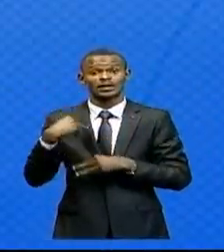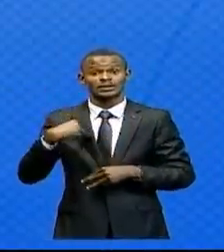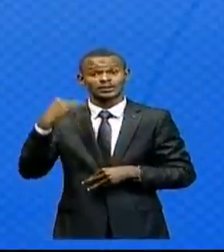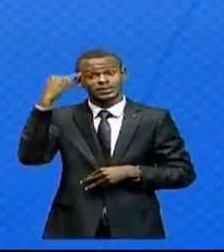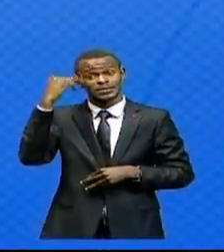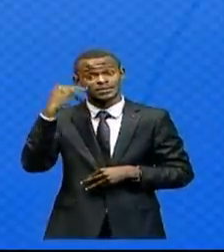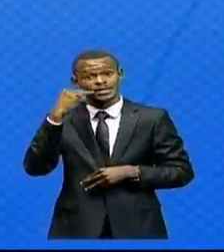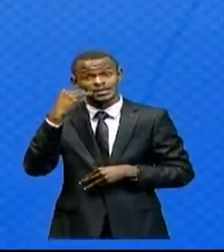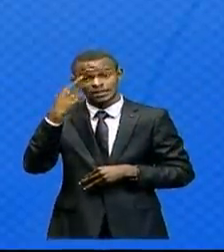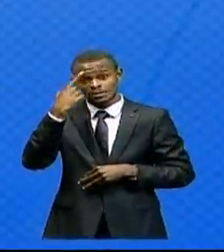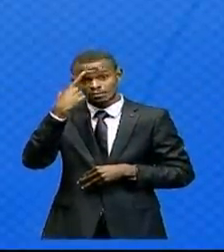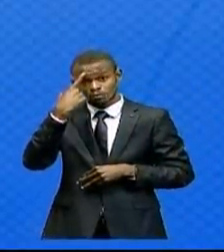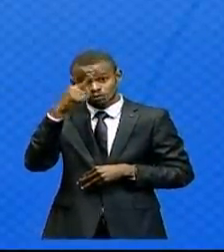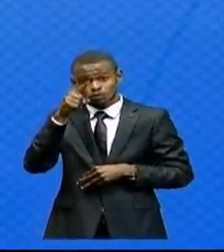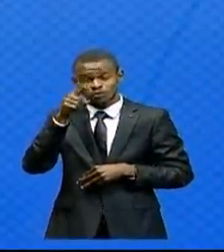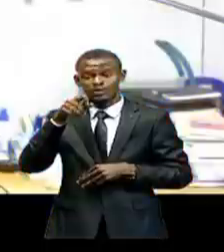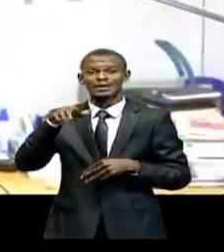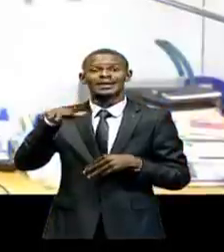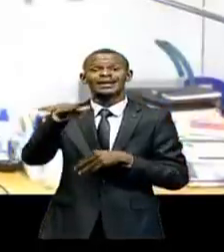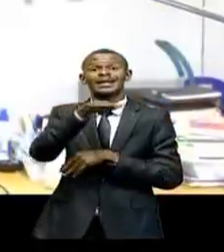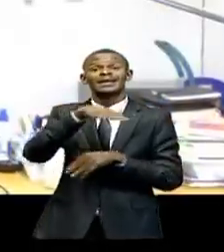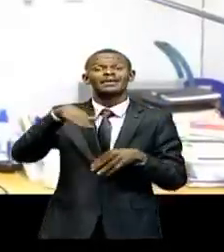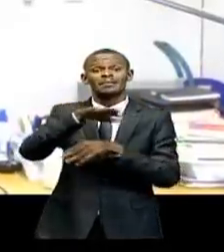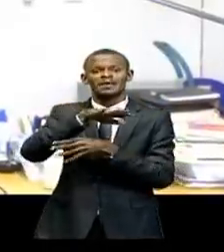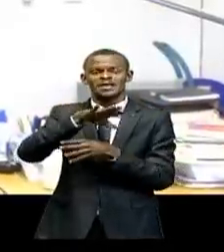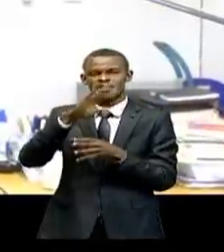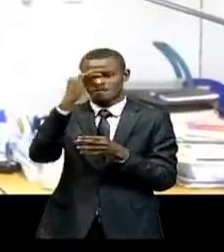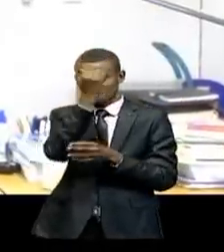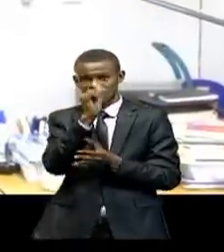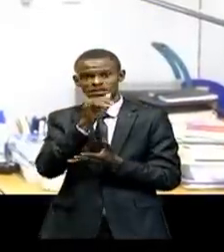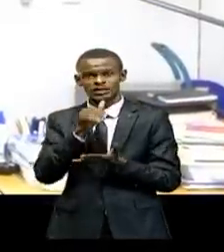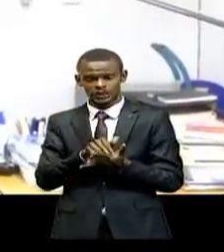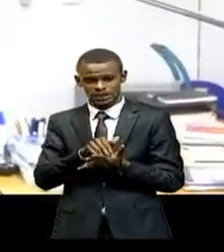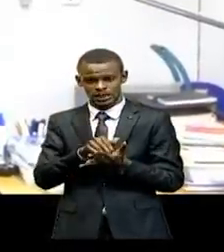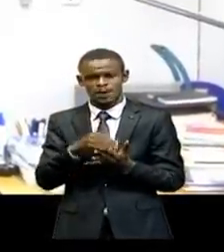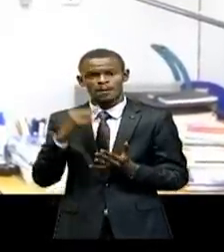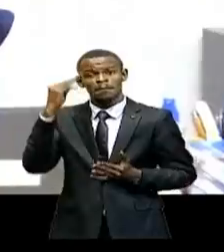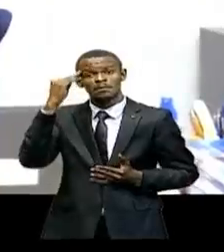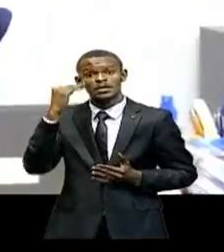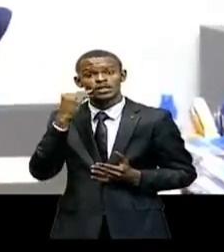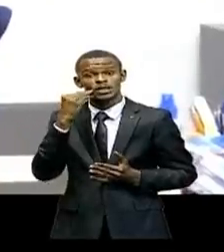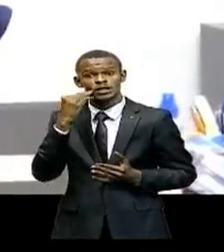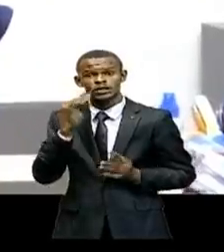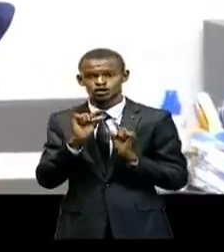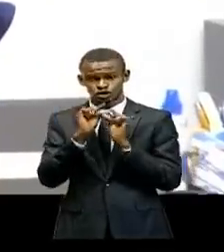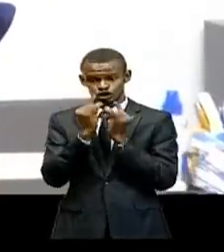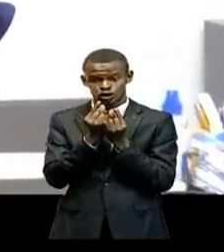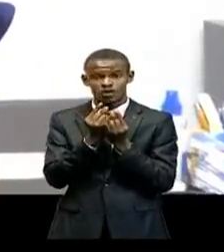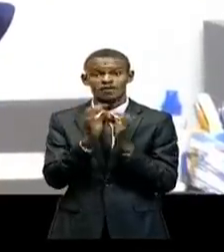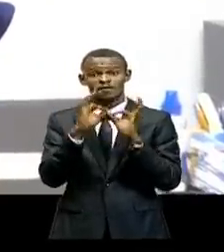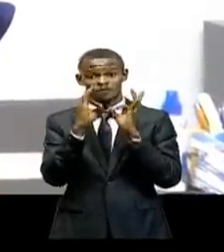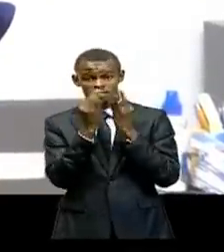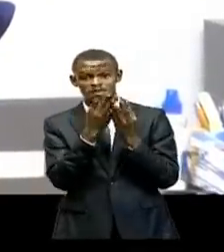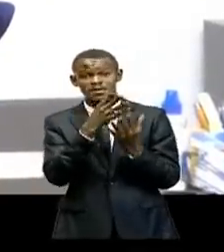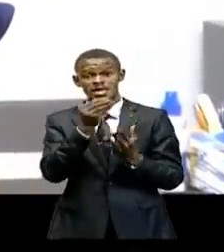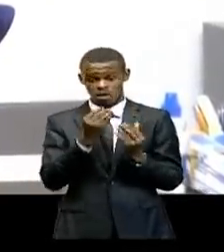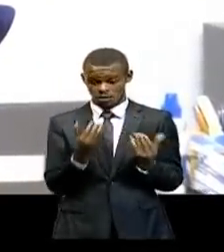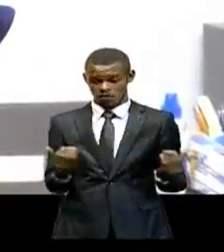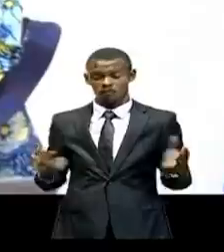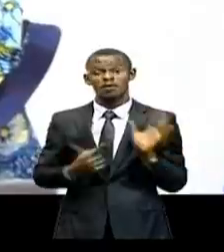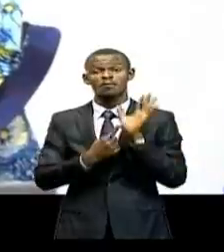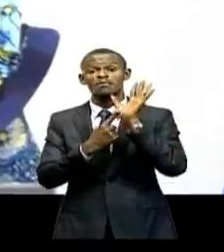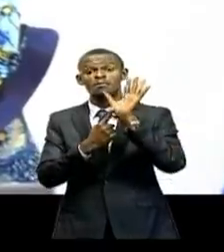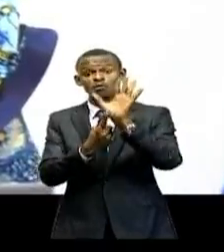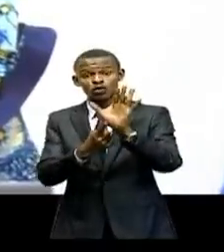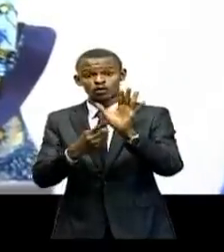centrale. La ministre du genre, famille et enfants, a présenté au Conseil une note proposant la